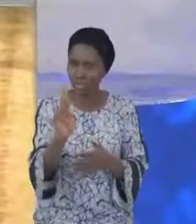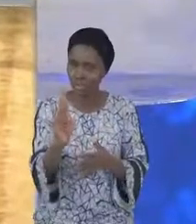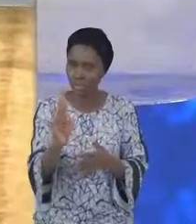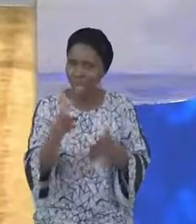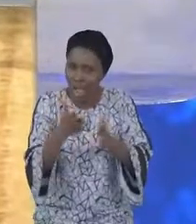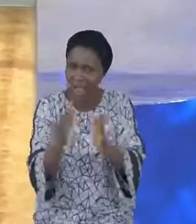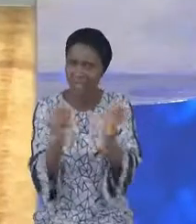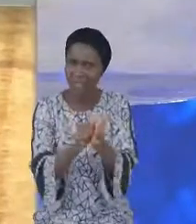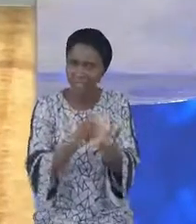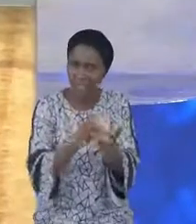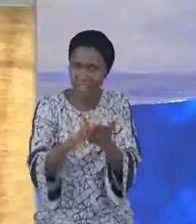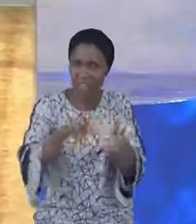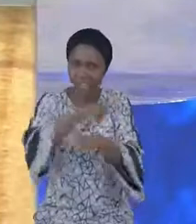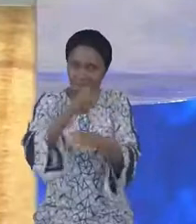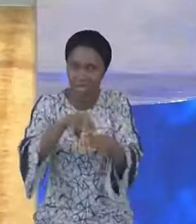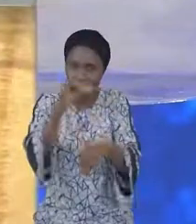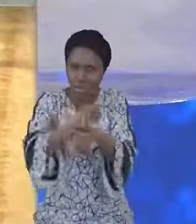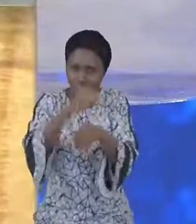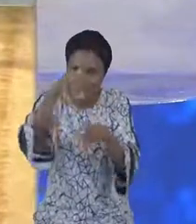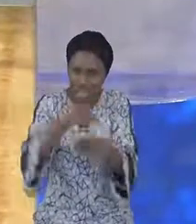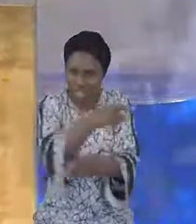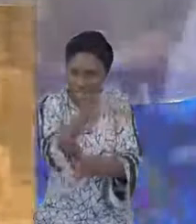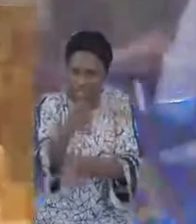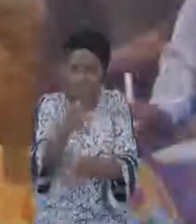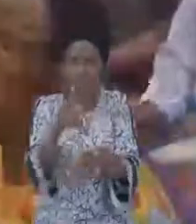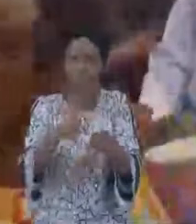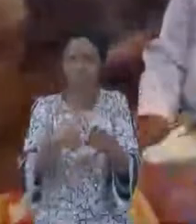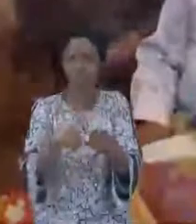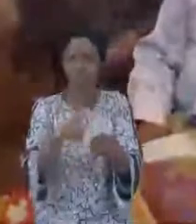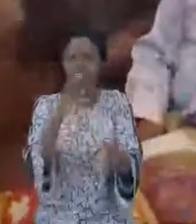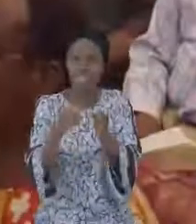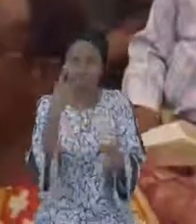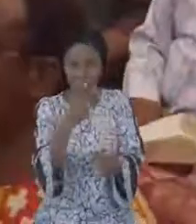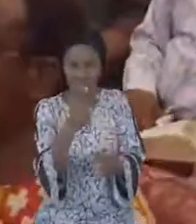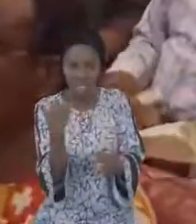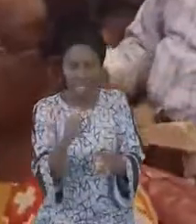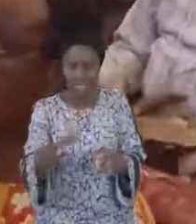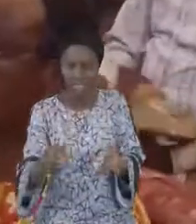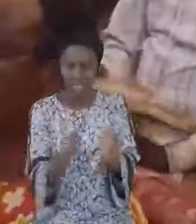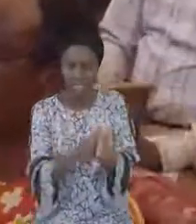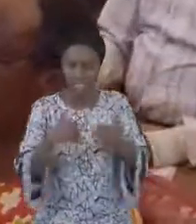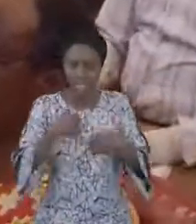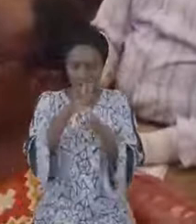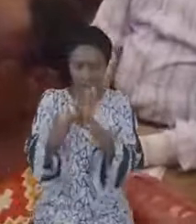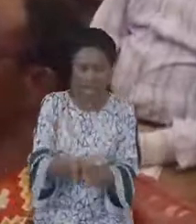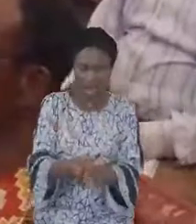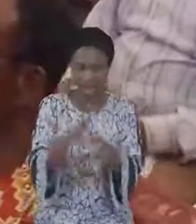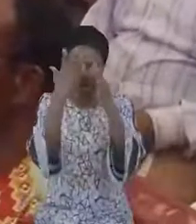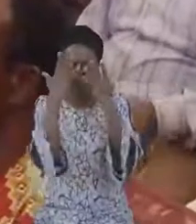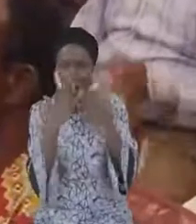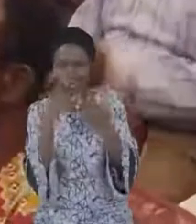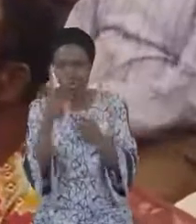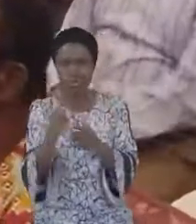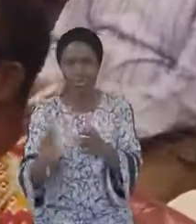divine. Tu vois un enfant déprimé, ayant l'angoisse, active la nature divine.